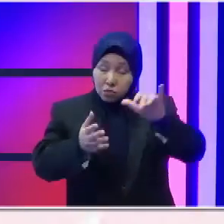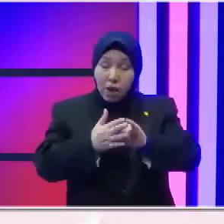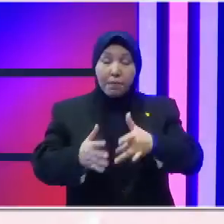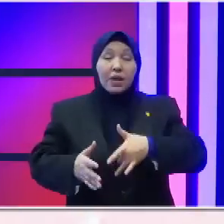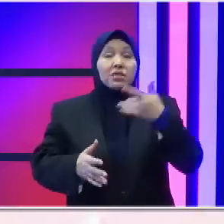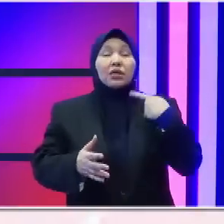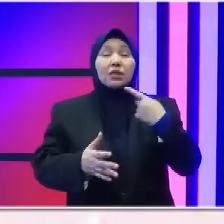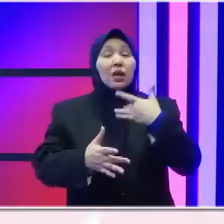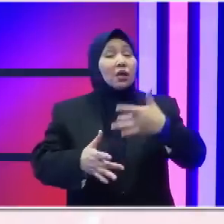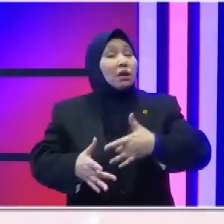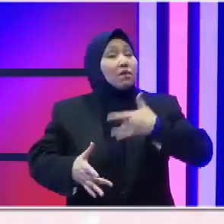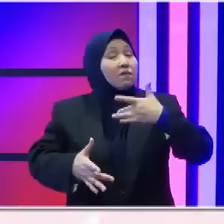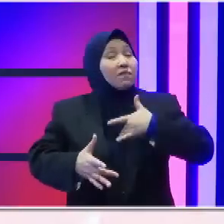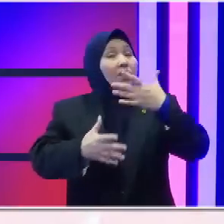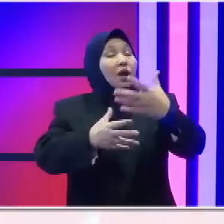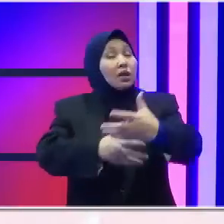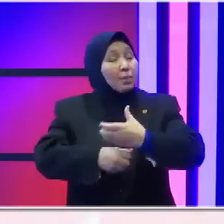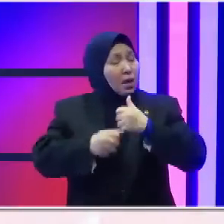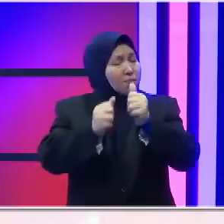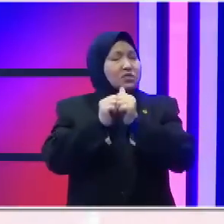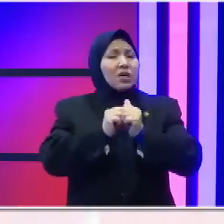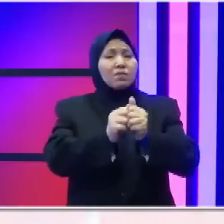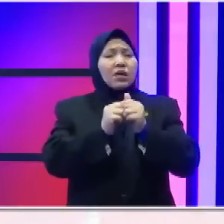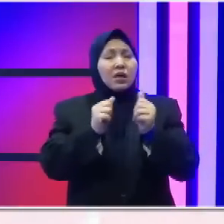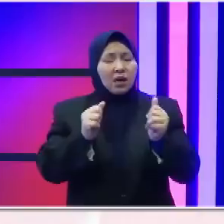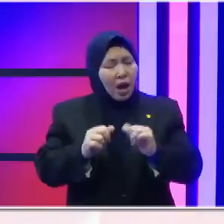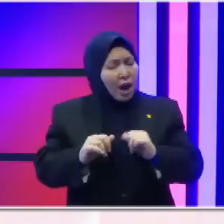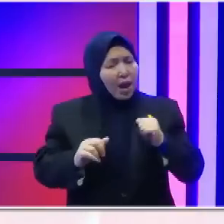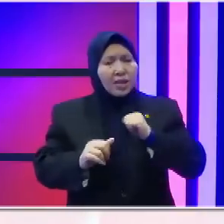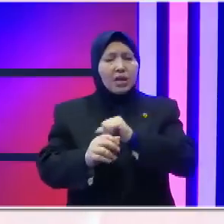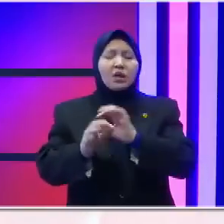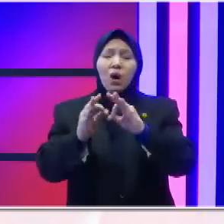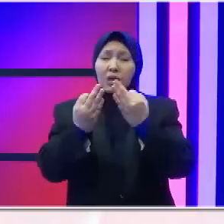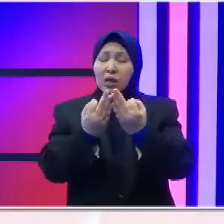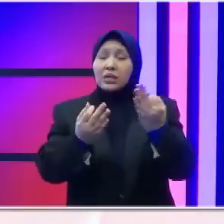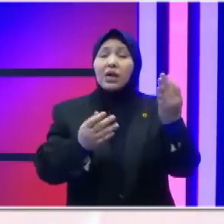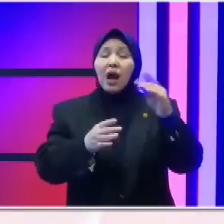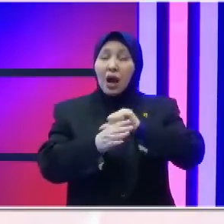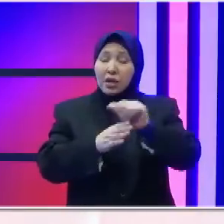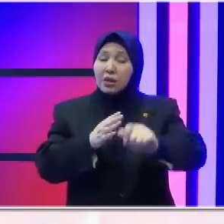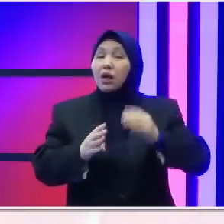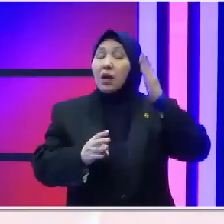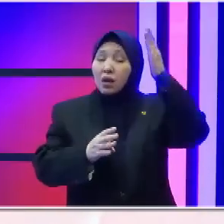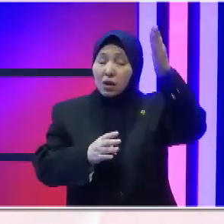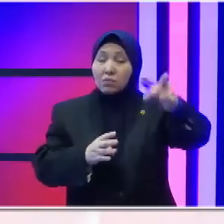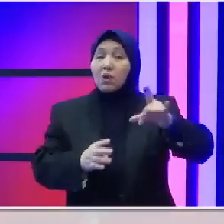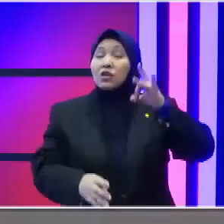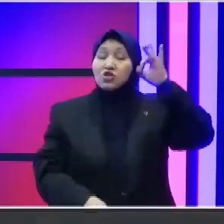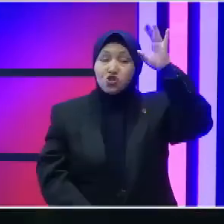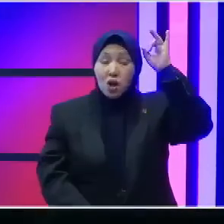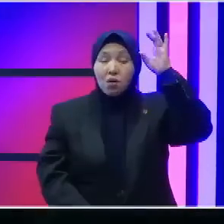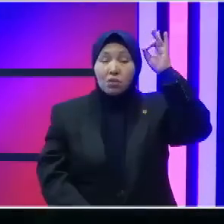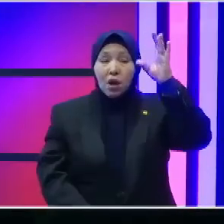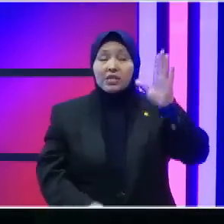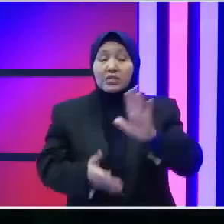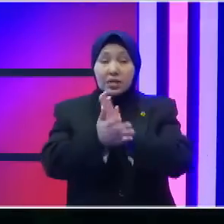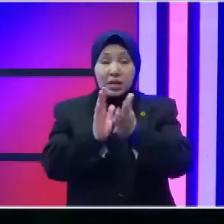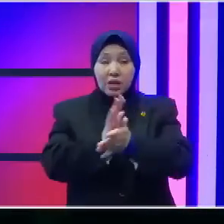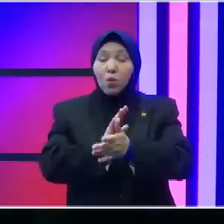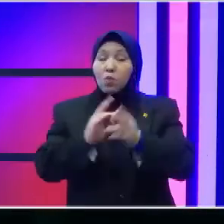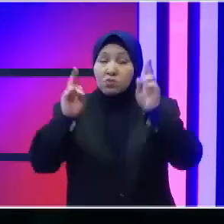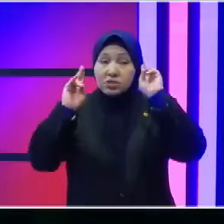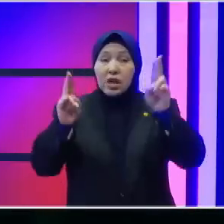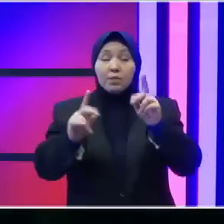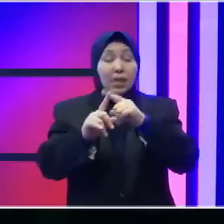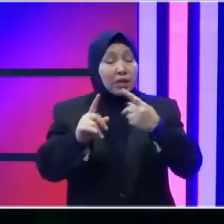kita kecapi juga apabila bersama-sama ahli keluarga kita di akhirat nanti, insya Allah. Jadi Ustaz,